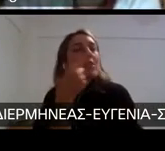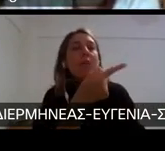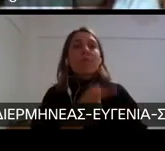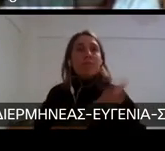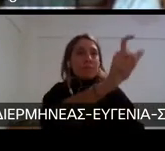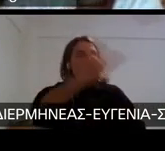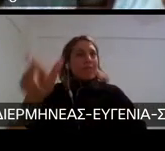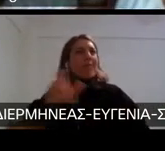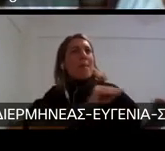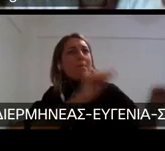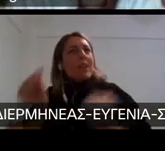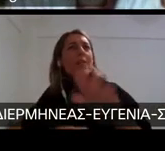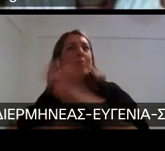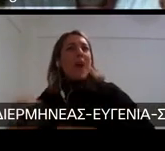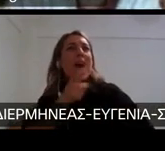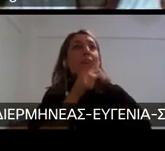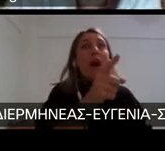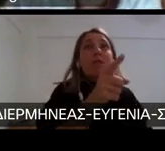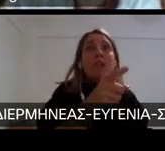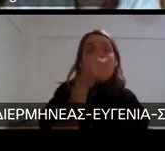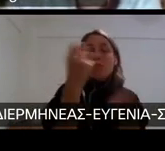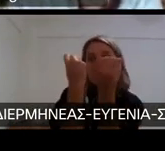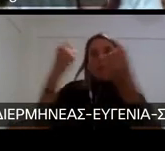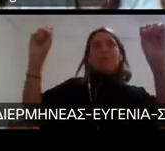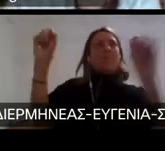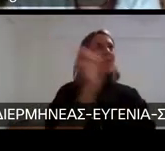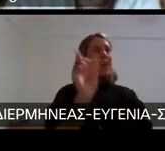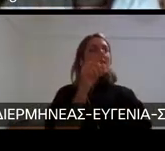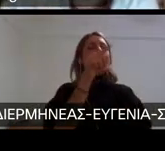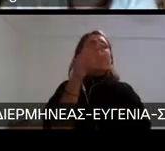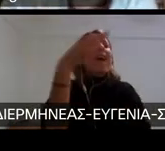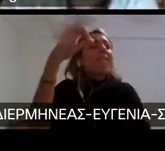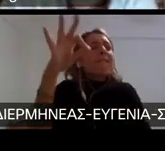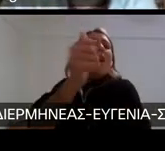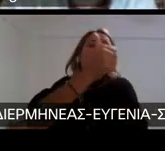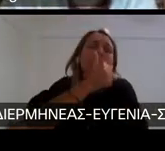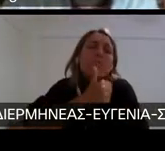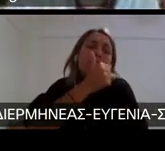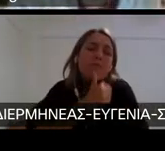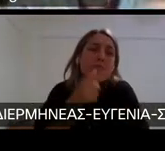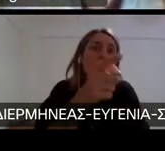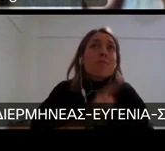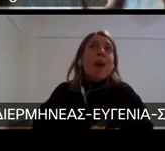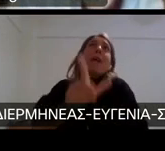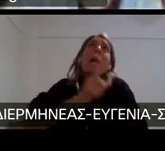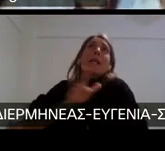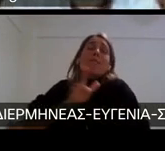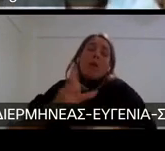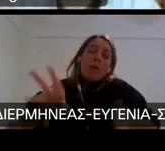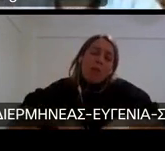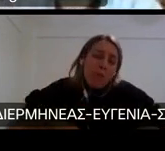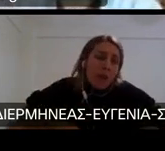πρόσφυγες ως άτομα που δεν δρούν αυτόνομα, ως άτομα ευάλωτα, που υποφέρουν, αναμένουν ή και δέχονται, θα έλεγα, την